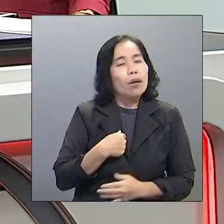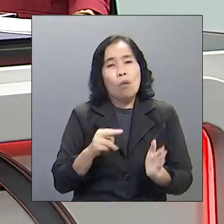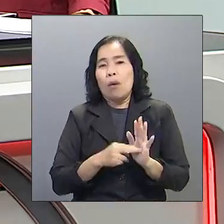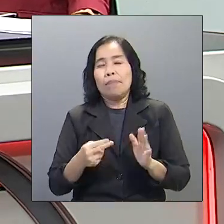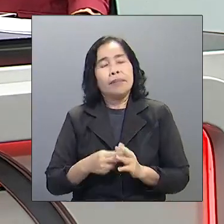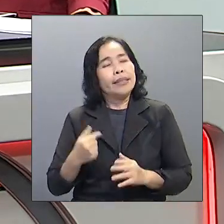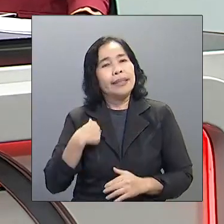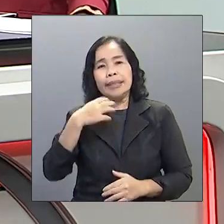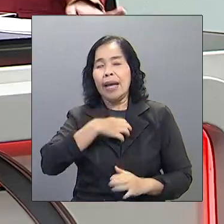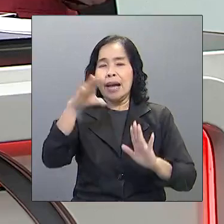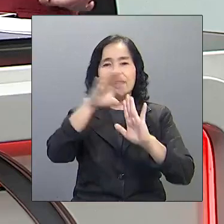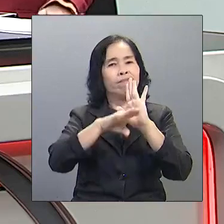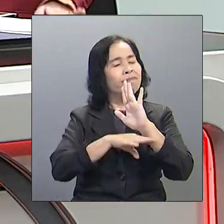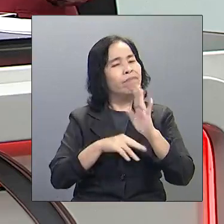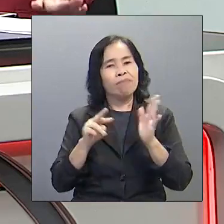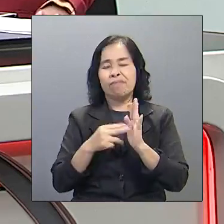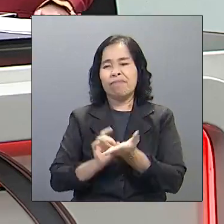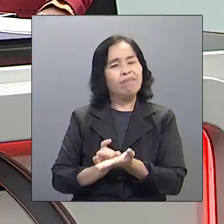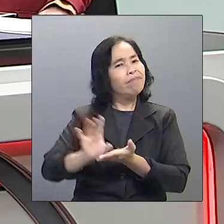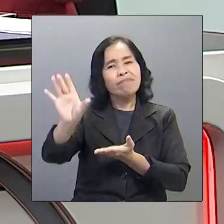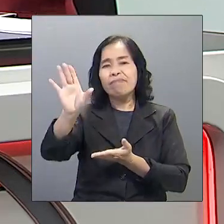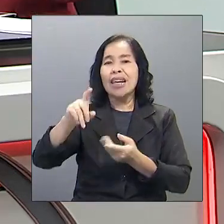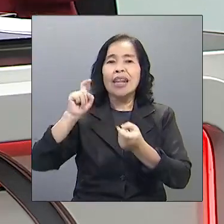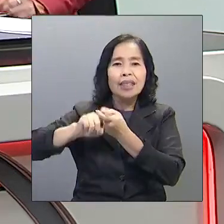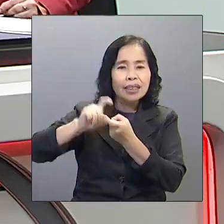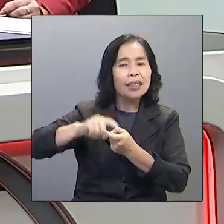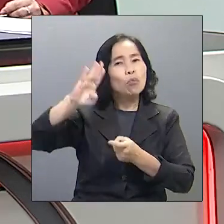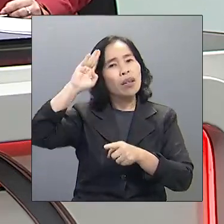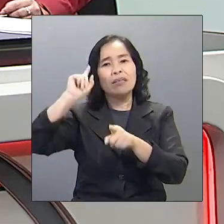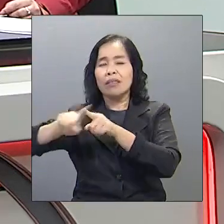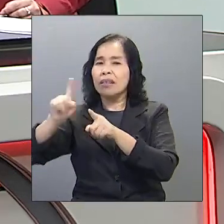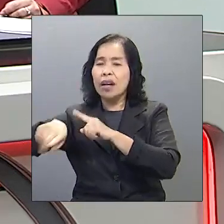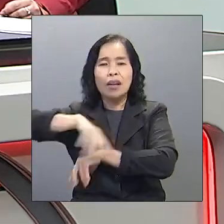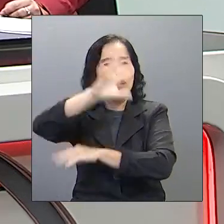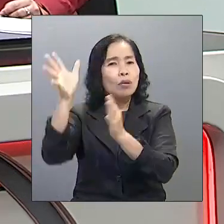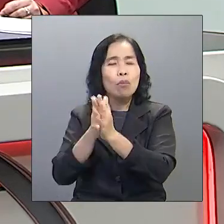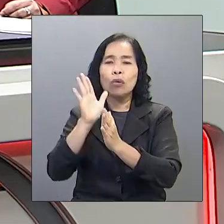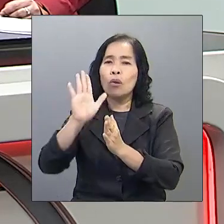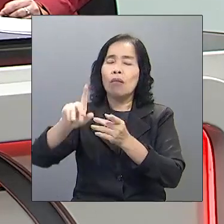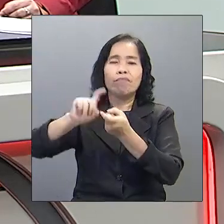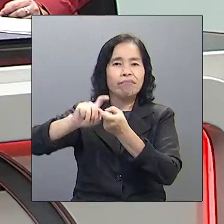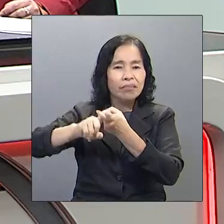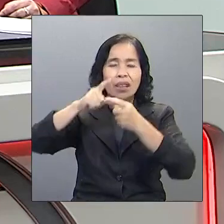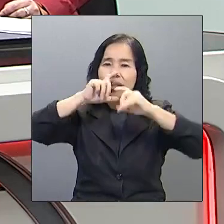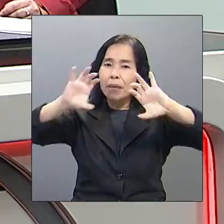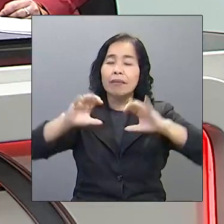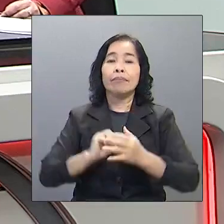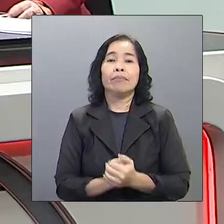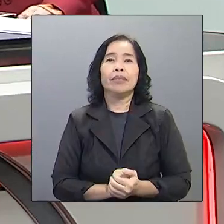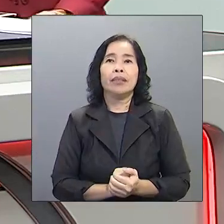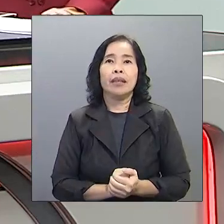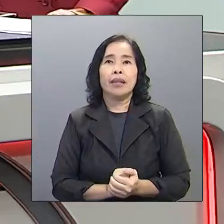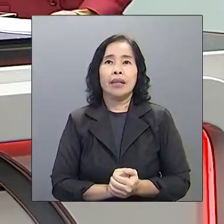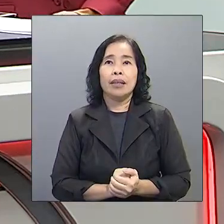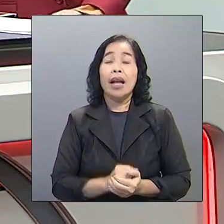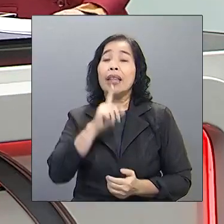ใช้ หวังที่จะจัดการกัคนรัสเซียรกับริษัทต่ที่เกี่วข้องกับวราดิมีพูตินรัฐบาล นะคะคุณทบต